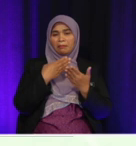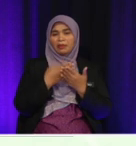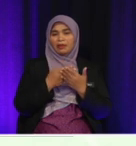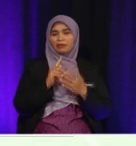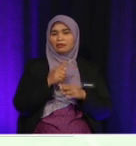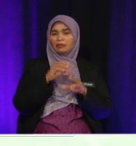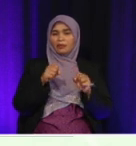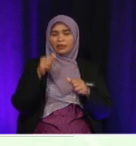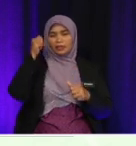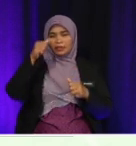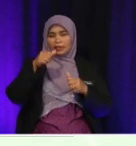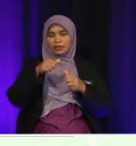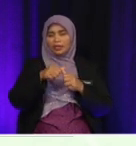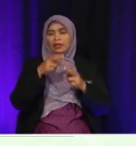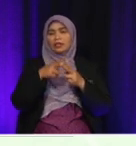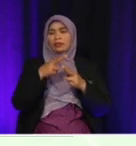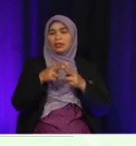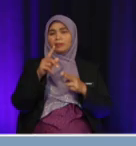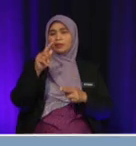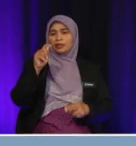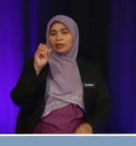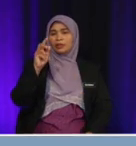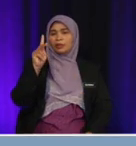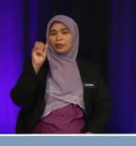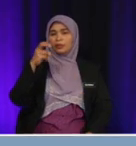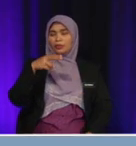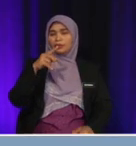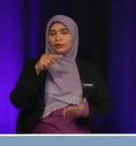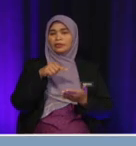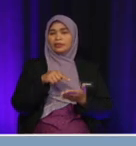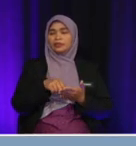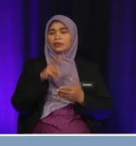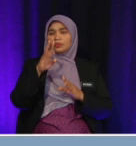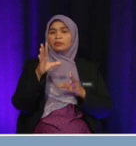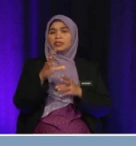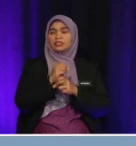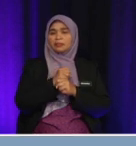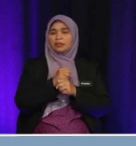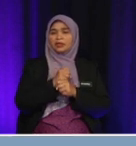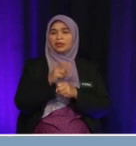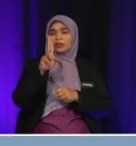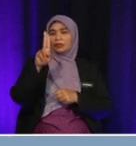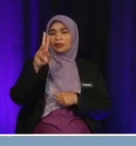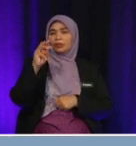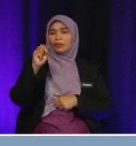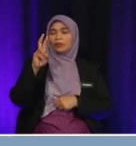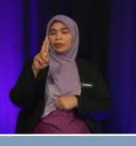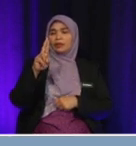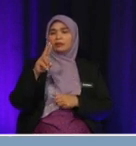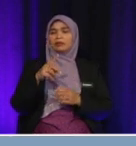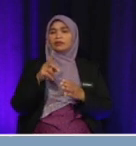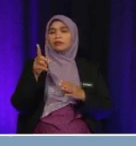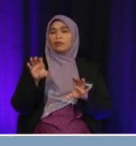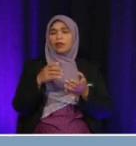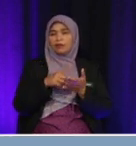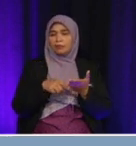ke Saidina Abu Bakar ke Saidina Ali ke Saidina uthman ya dua pencapaian Saidina Umar jadi soalan di sini khusus kepada Saidina Umar